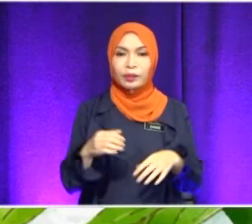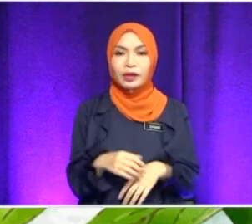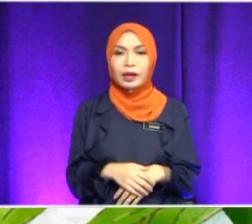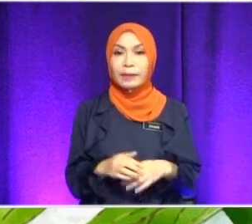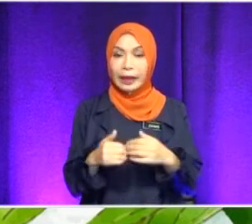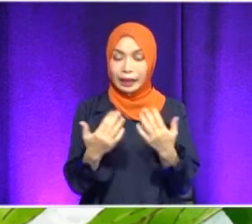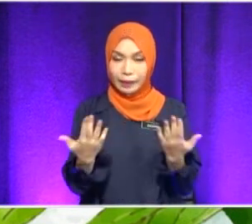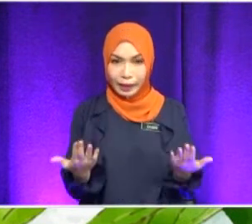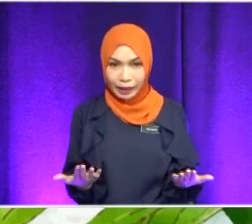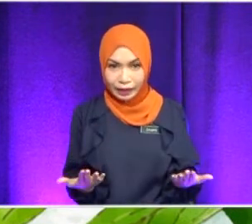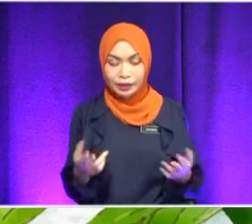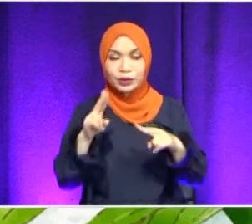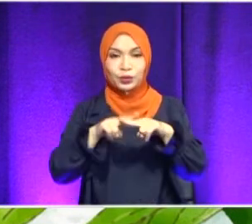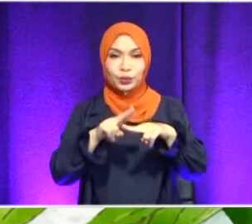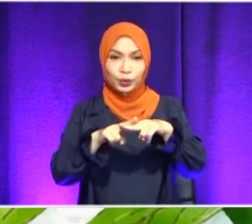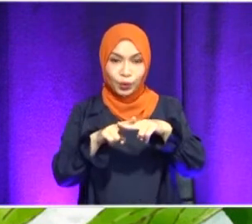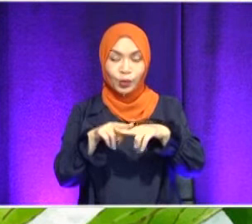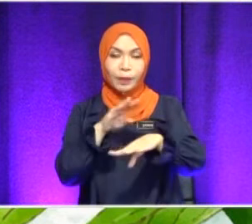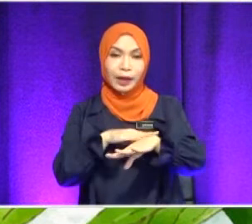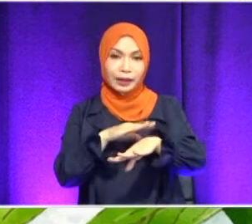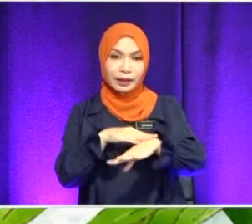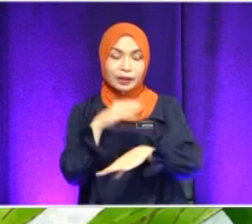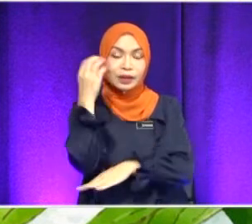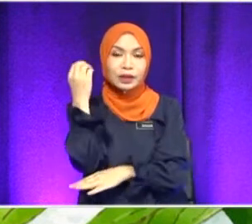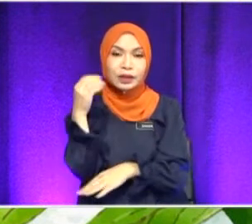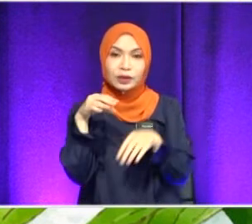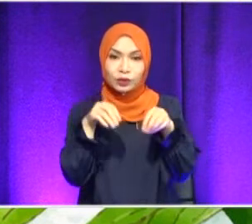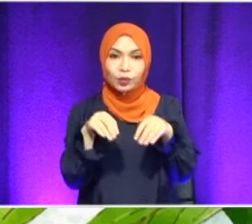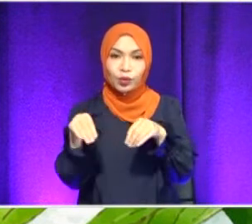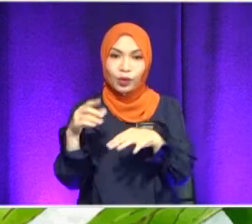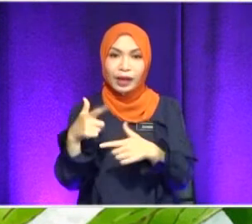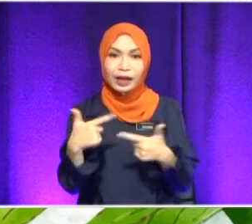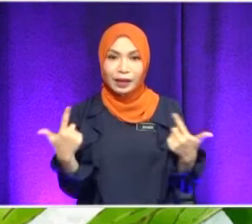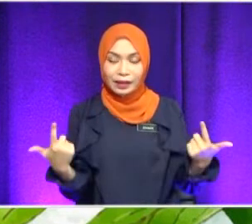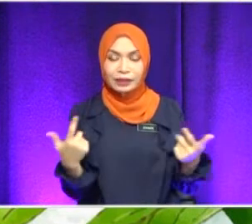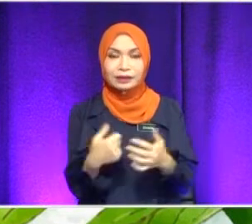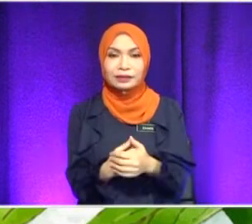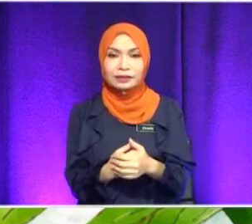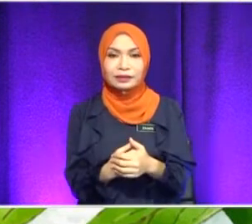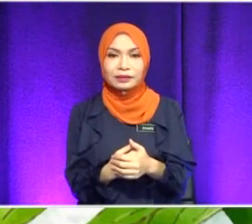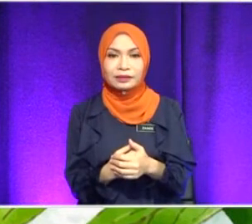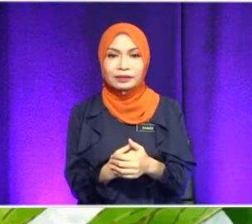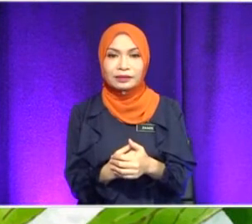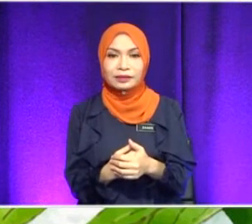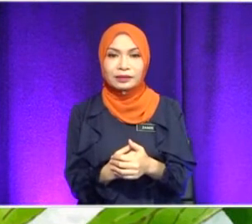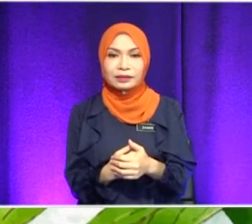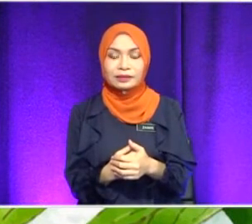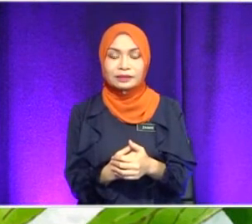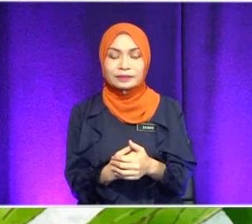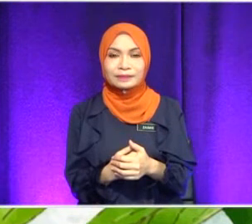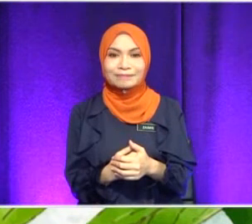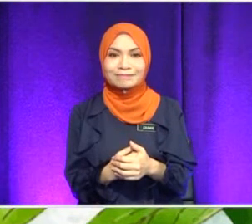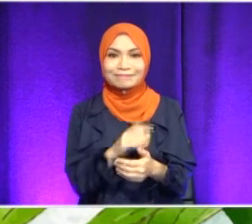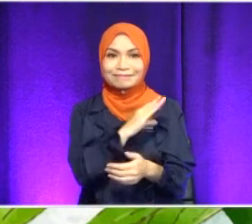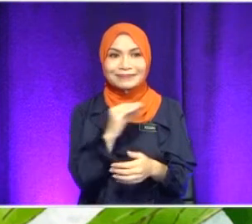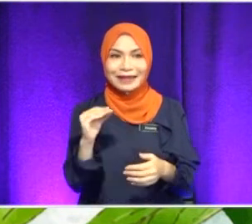atau dikenal sebagai perumah dia untuk nah pakai Lutein mandi kali untuk tim ke-2 tuh dia tidak menumpang pada menemani tumbuhan